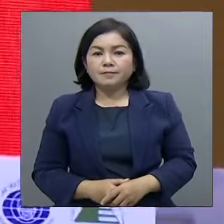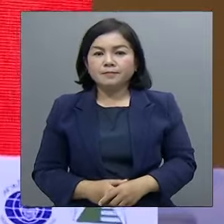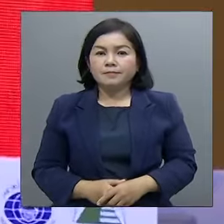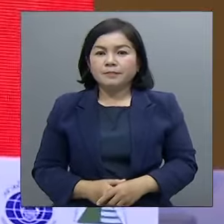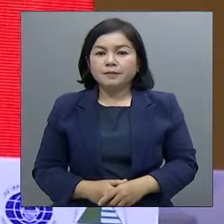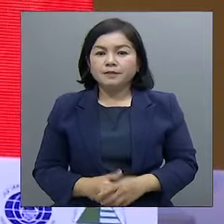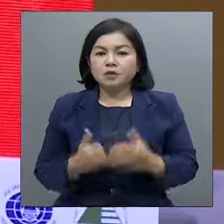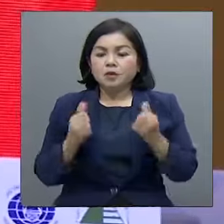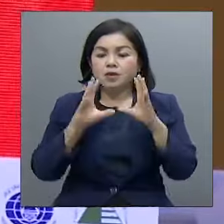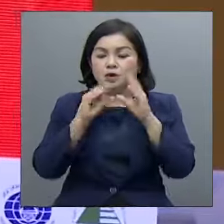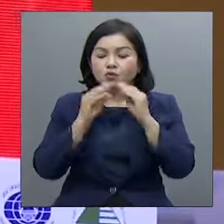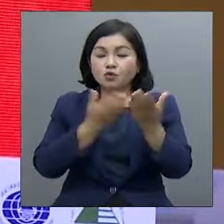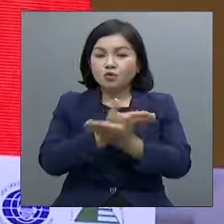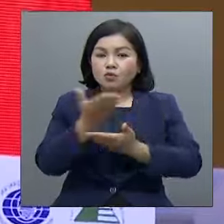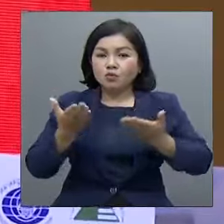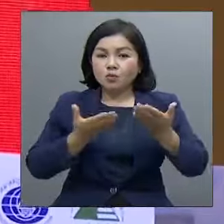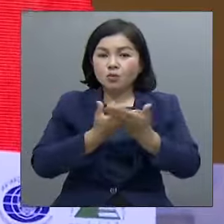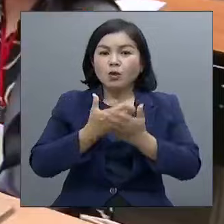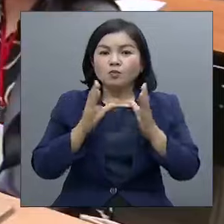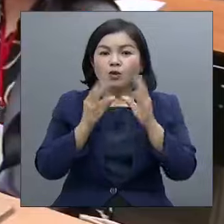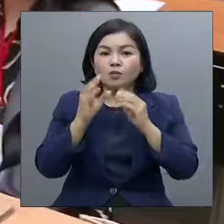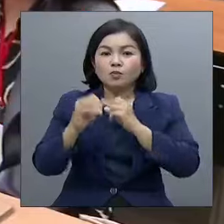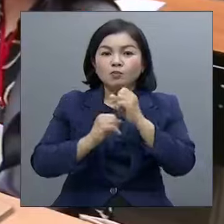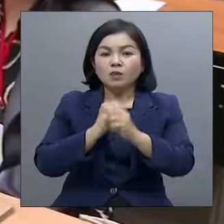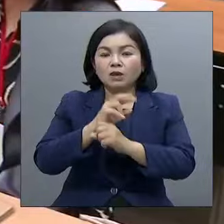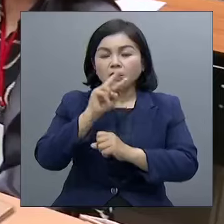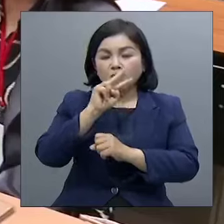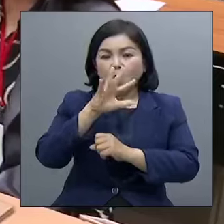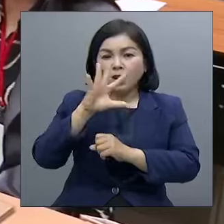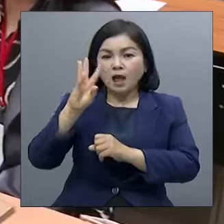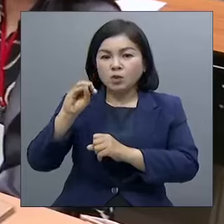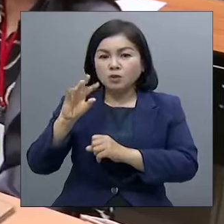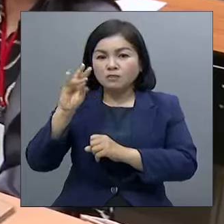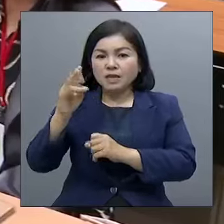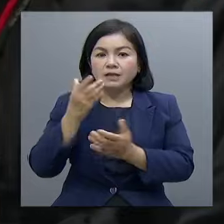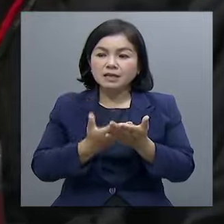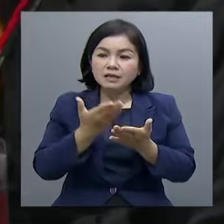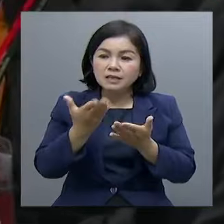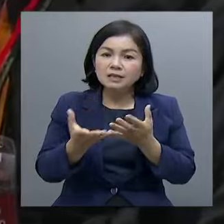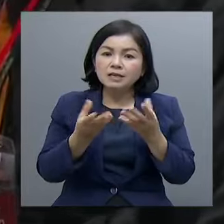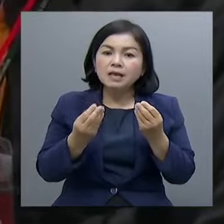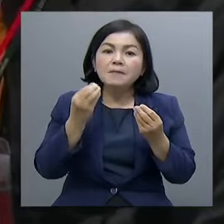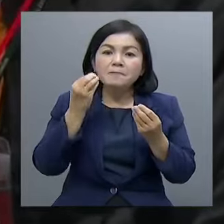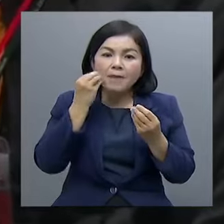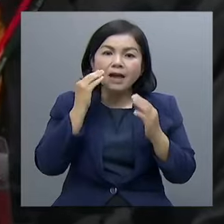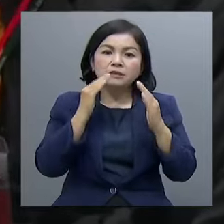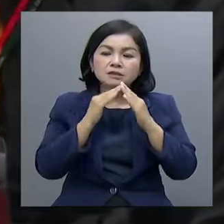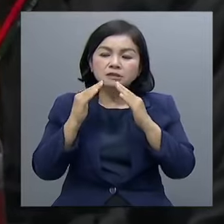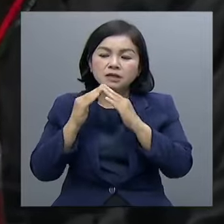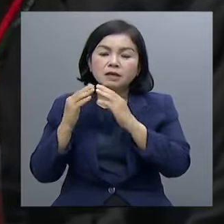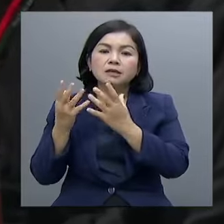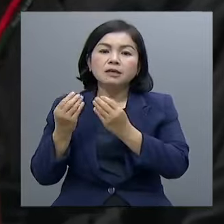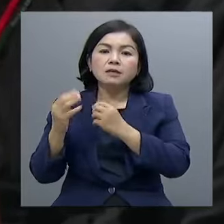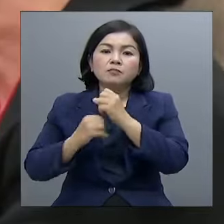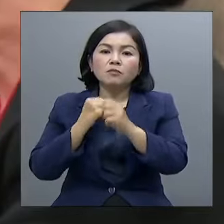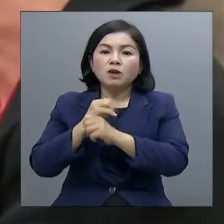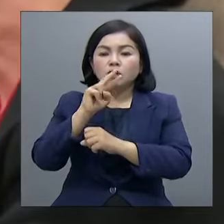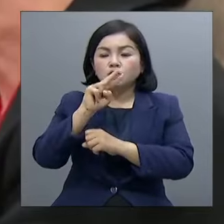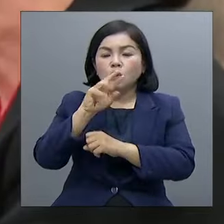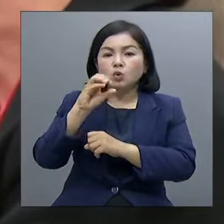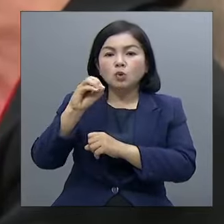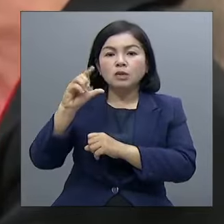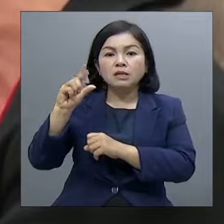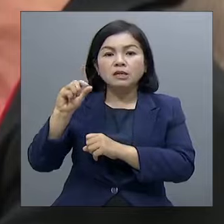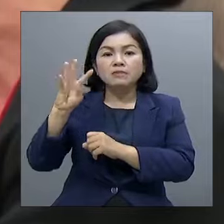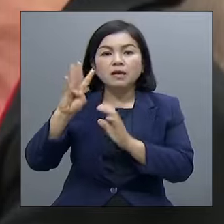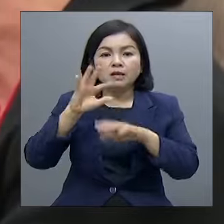ในงานสัมมนาใหญ่ประจำปี2567อสังหาริมทรัพย์ดัชนีหลักชี้เศรษฐกิจปี2024เลขานุการรัฐ